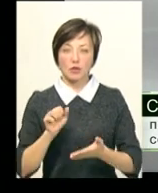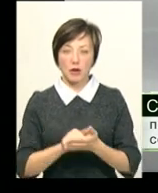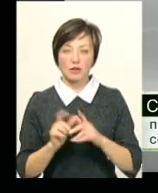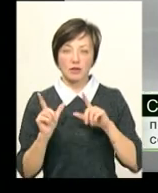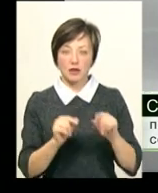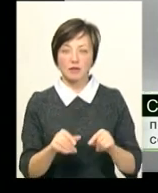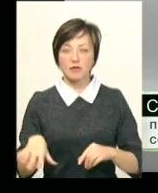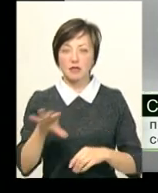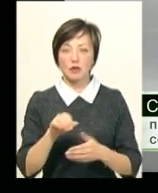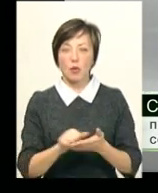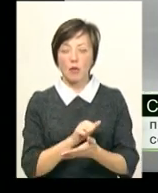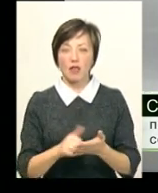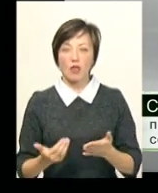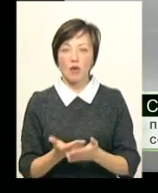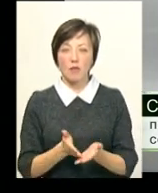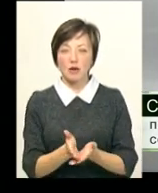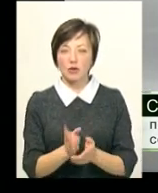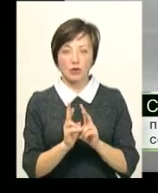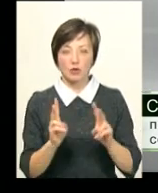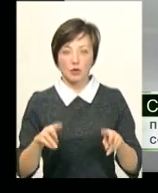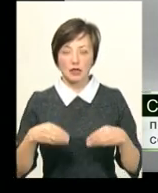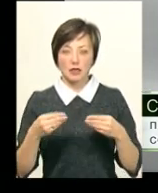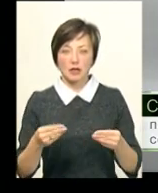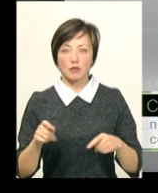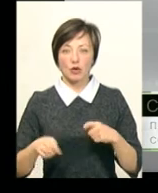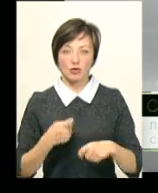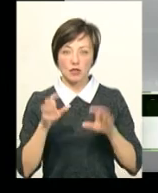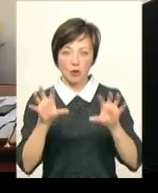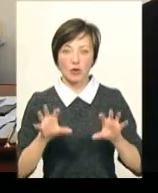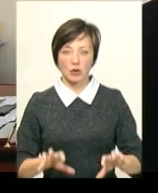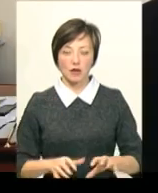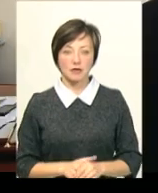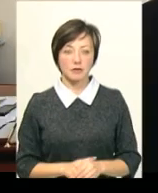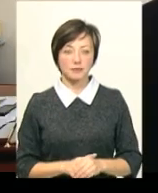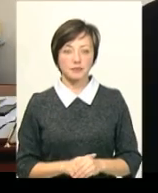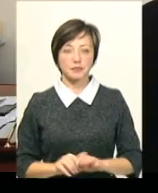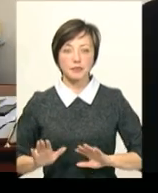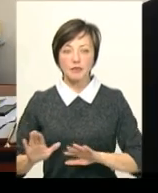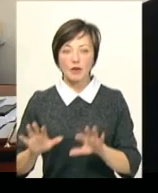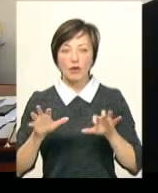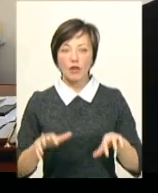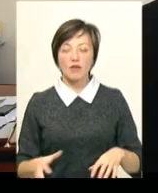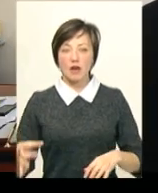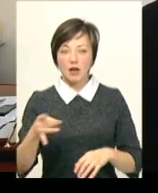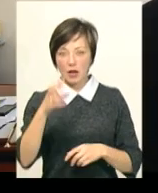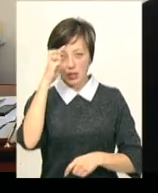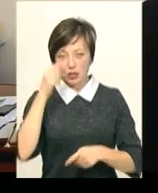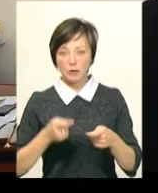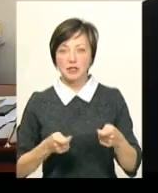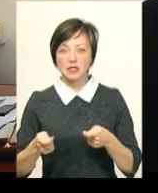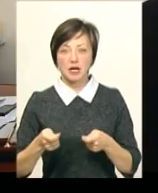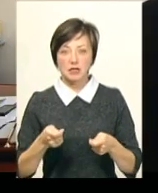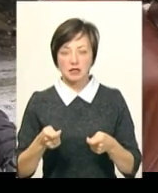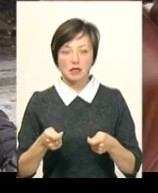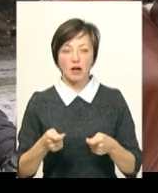виїхати. Документів на новий маршрут ніхто не виїде, повірте, це порушено законодавство. Заступник голови Красилівської райдержадміністрації